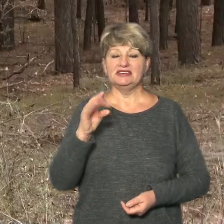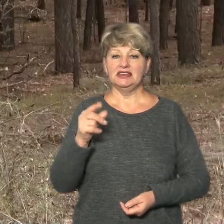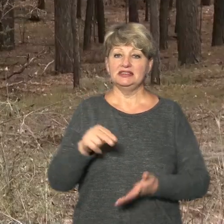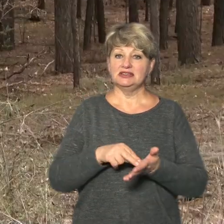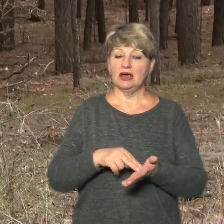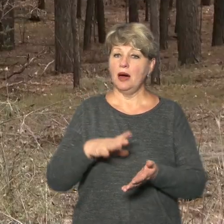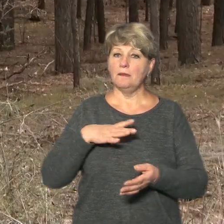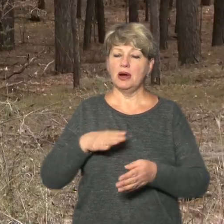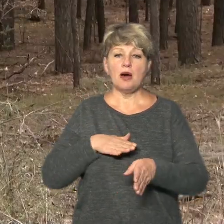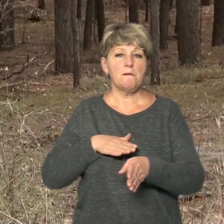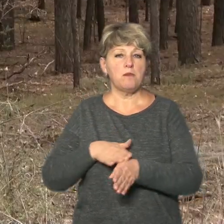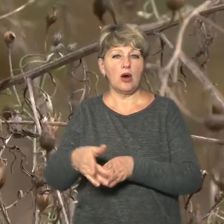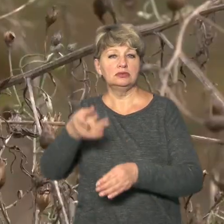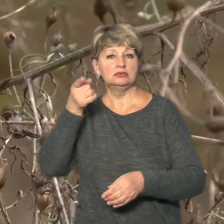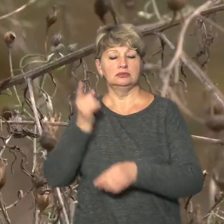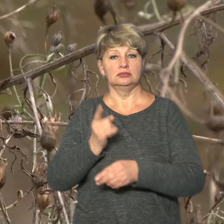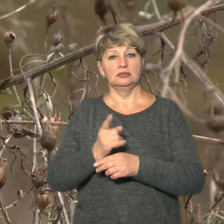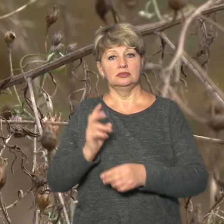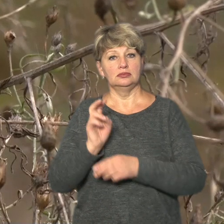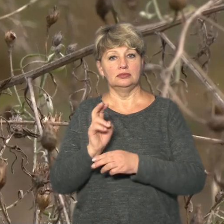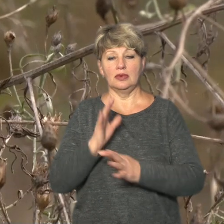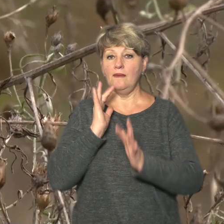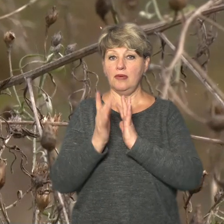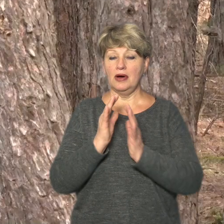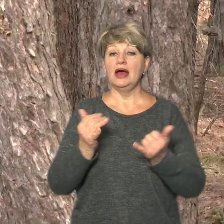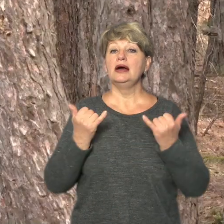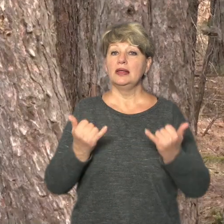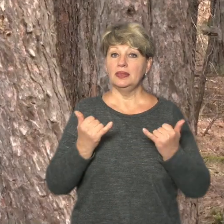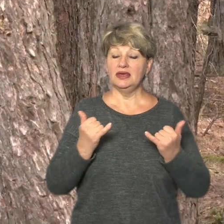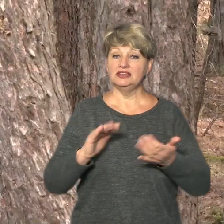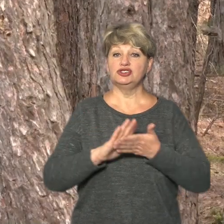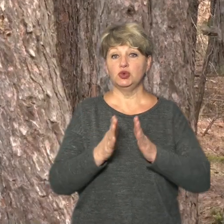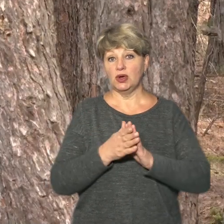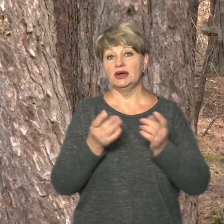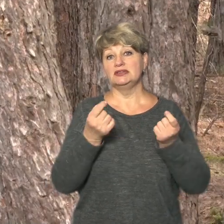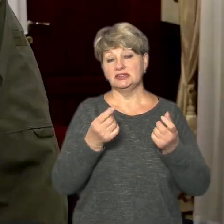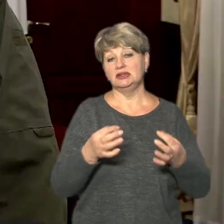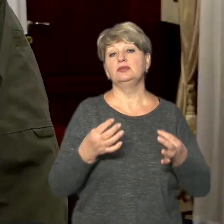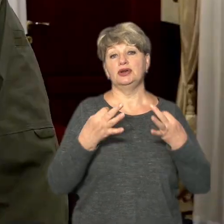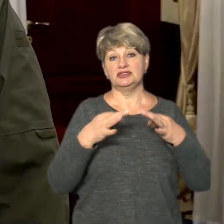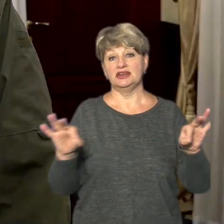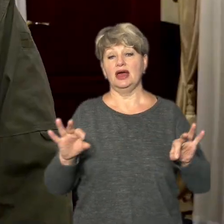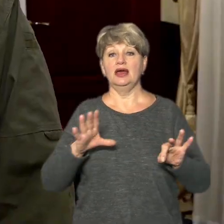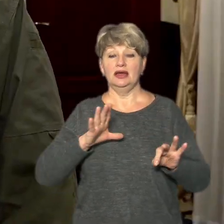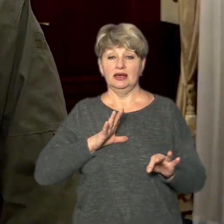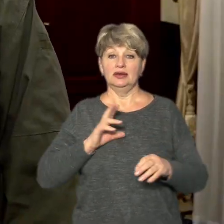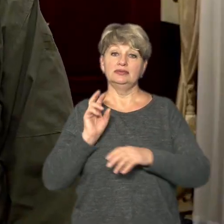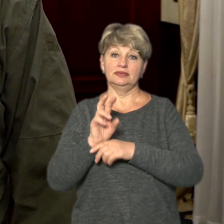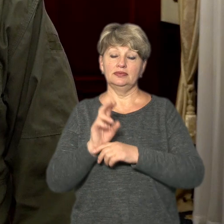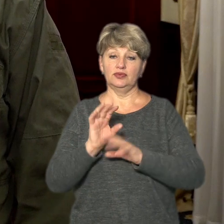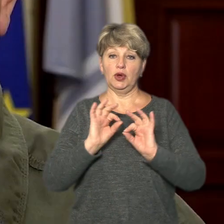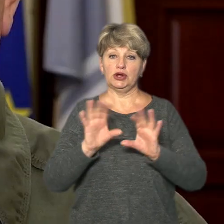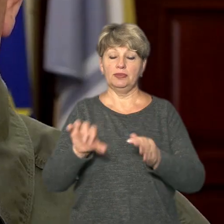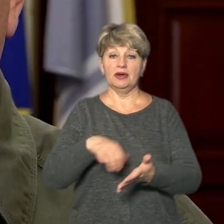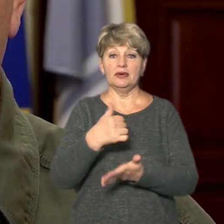діяла абсолютно заборона на відвідування лісів нині безпекова ситуація дозволяє зробити винятки говорить голова обласної військової